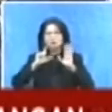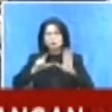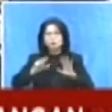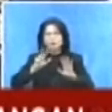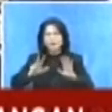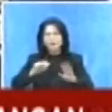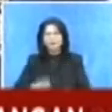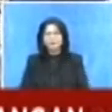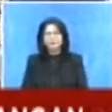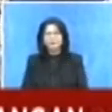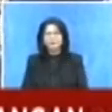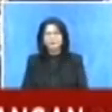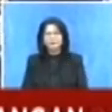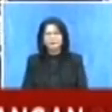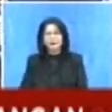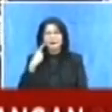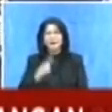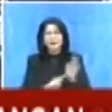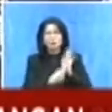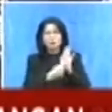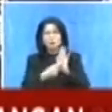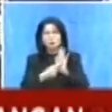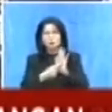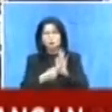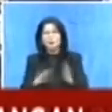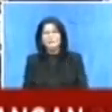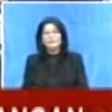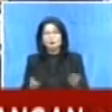0,376 sampai dengan 0,378, serta indeks pembangunan manusia di kisaran